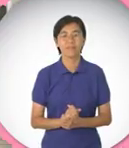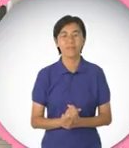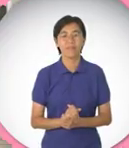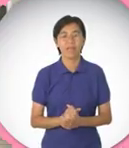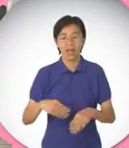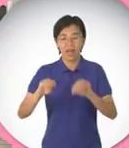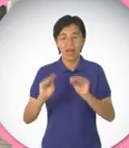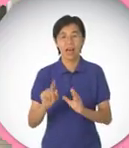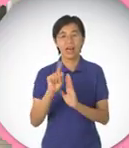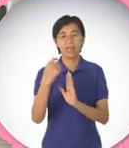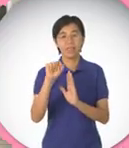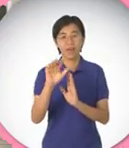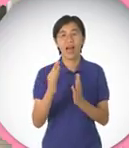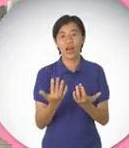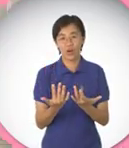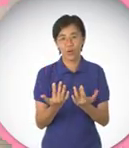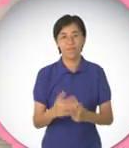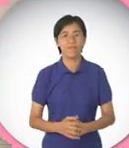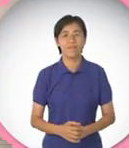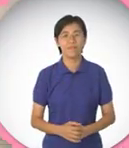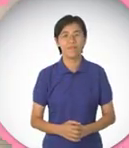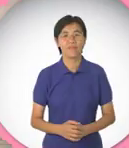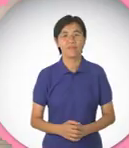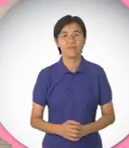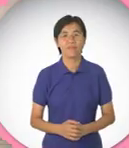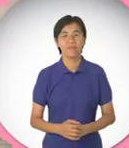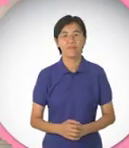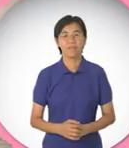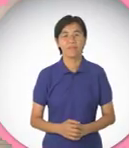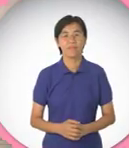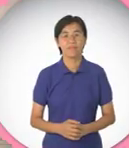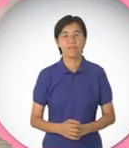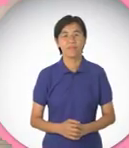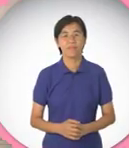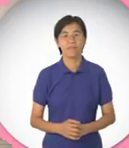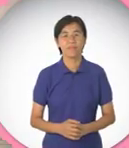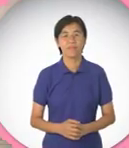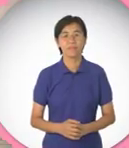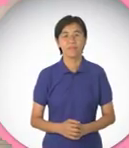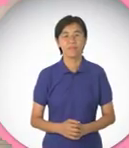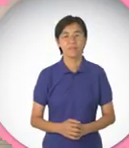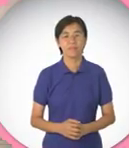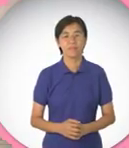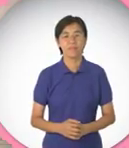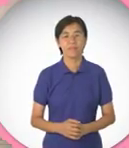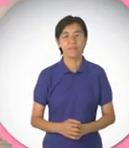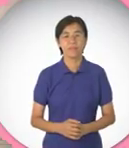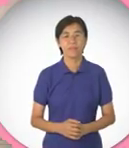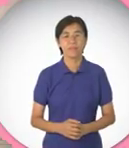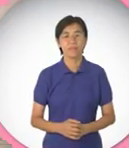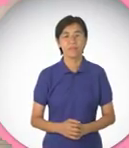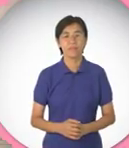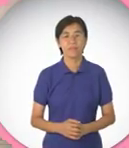ครับ ทั้งกินก็ได้ทั้งขายก็ดี